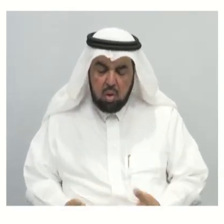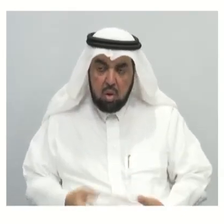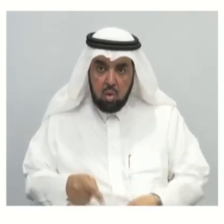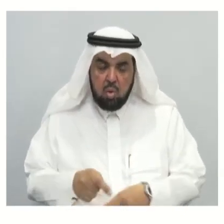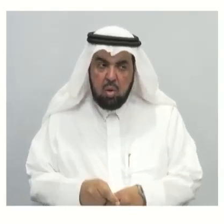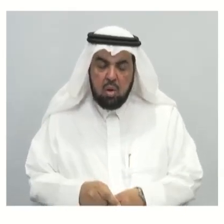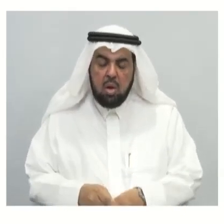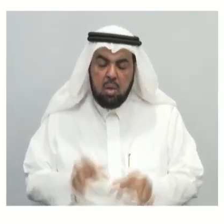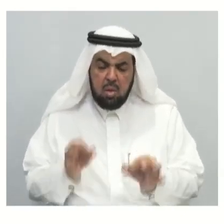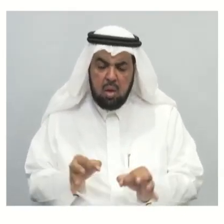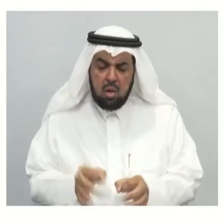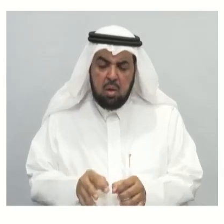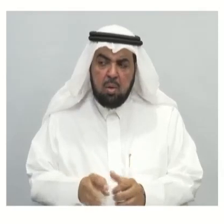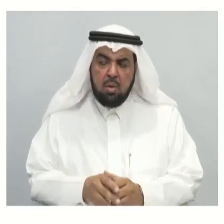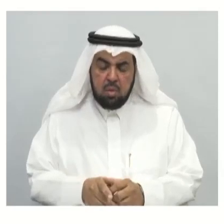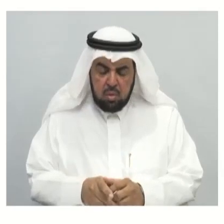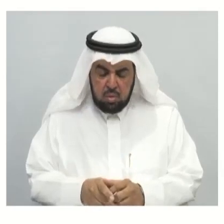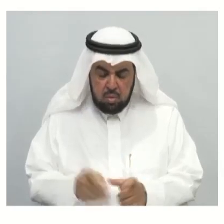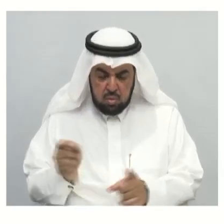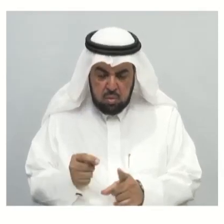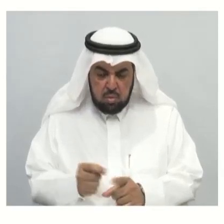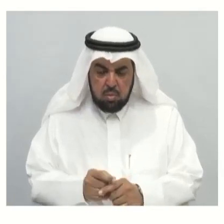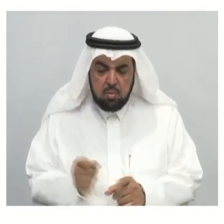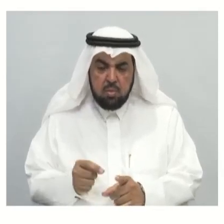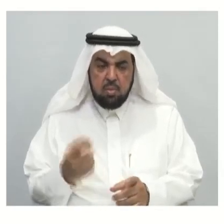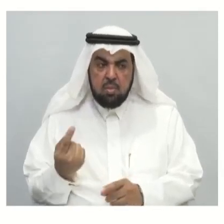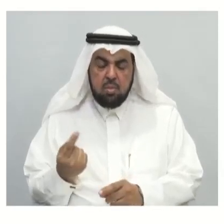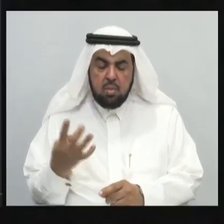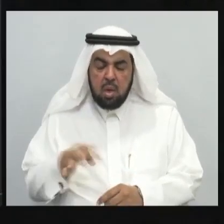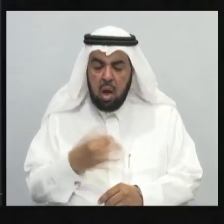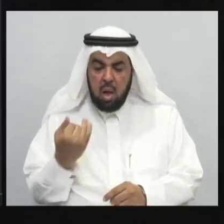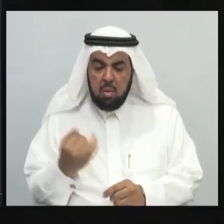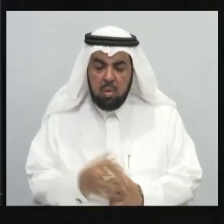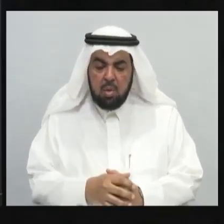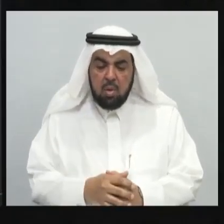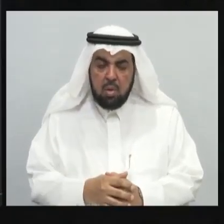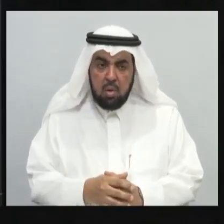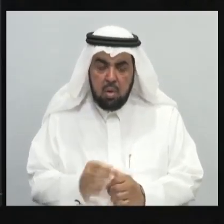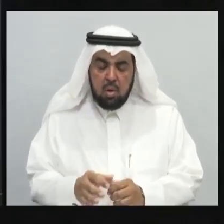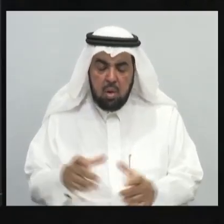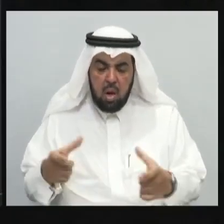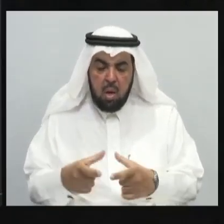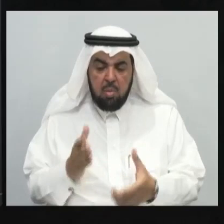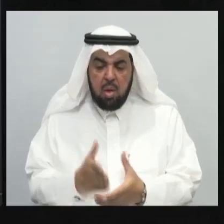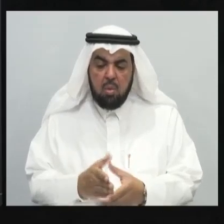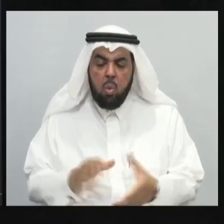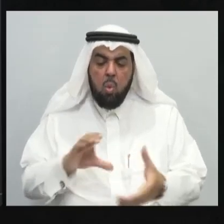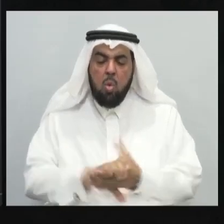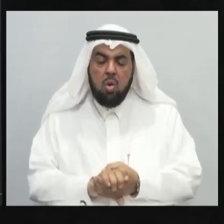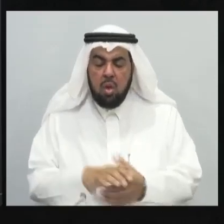تقوم بتحقيق هذه الاهداف لتحقيق الوحده العربيه وتحقيق الامن والسلم